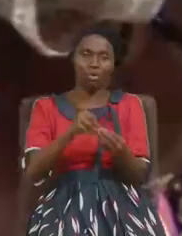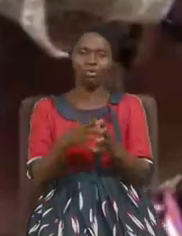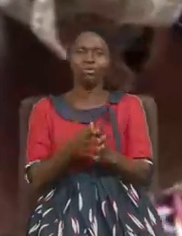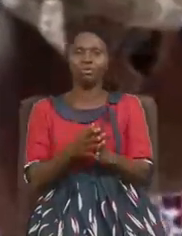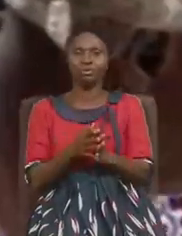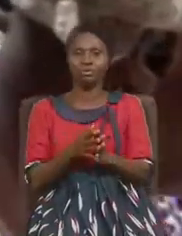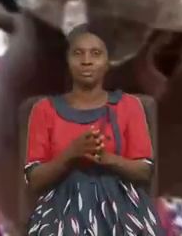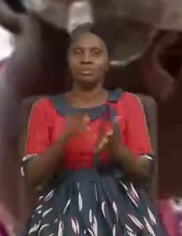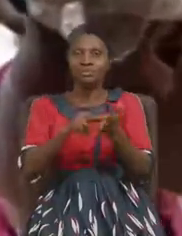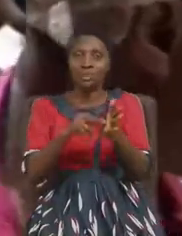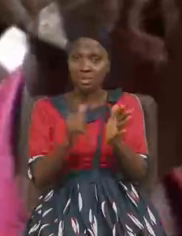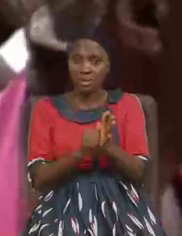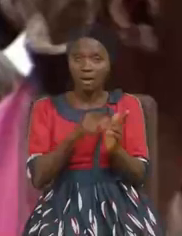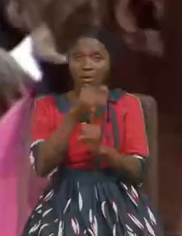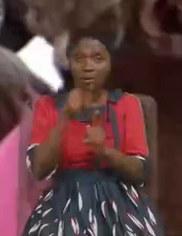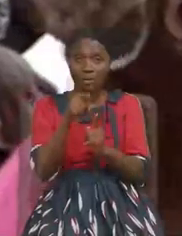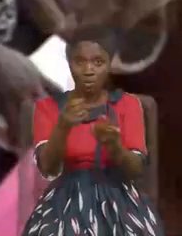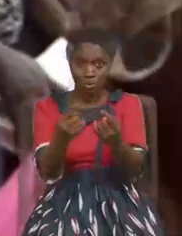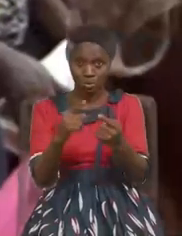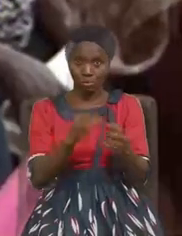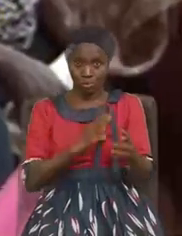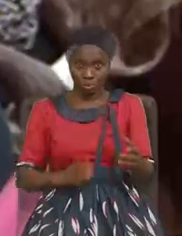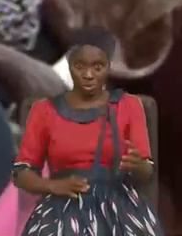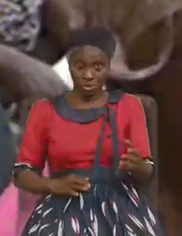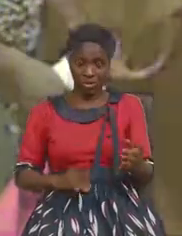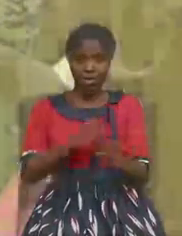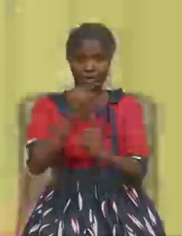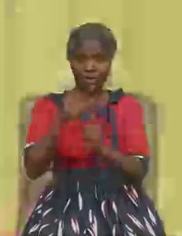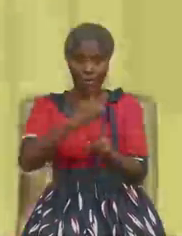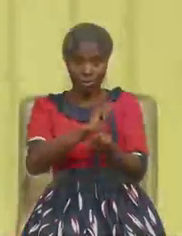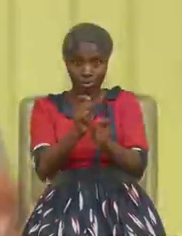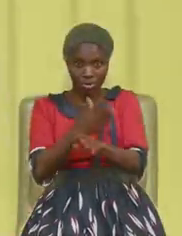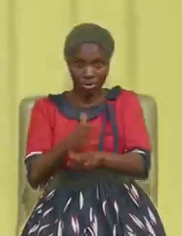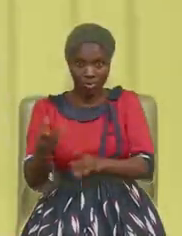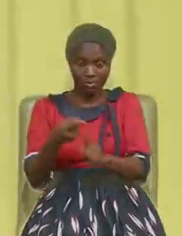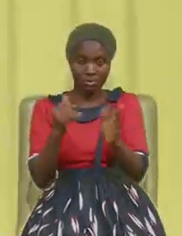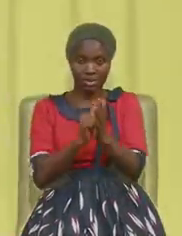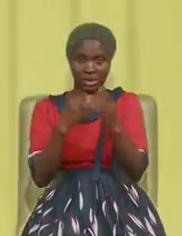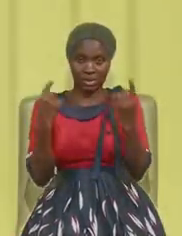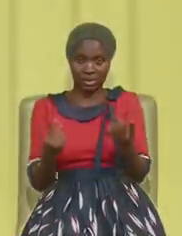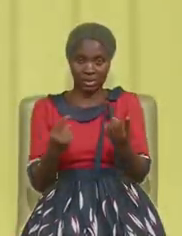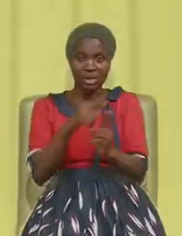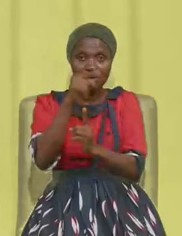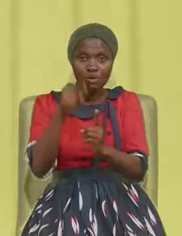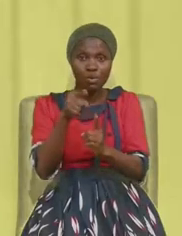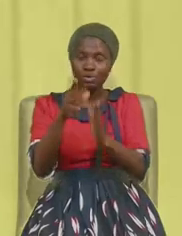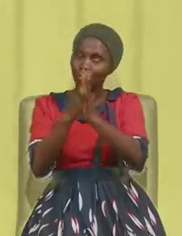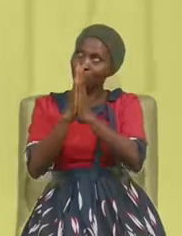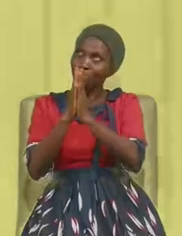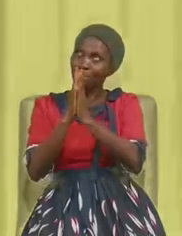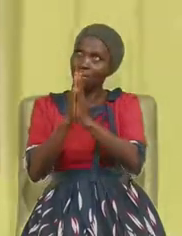Ça veut dire que quand tu viens à Christ, quand tu te détournes de ce péché, cela veut dire, lorsque tu invoques le nom du